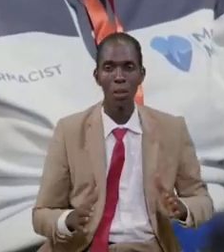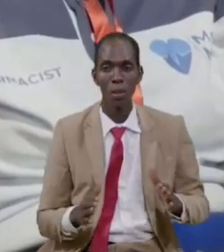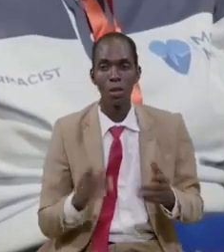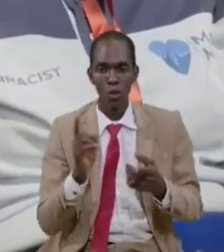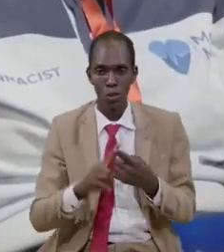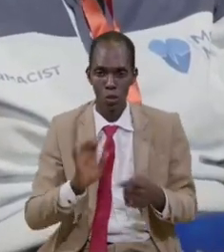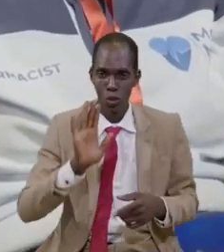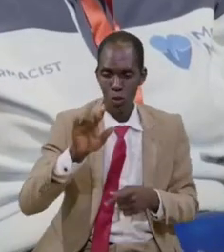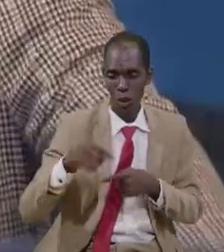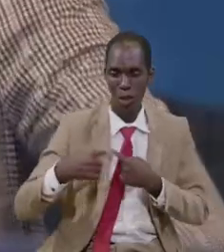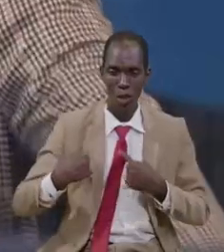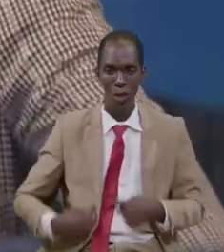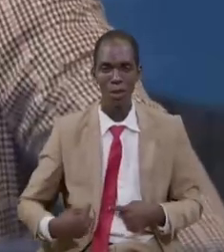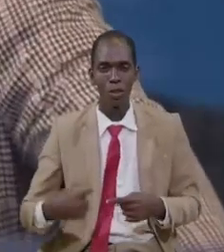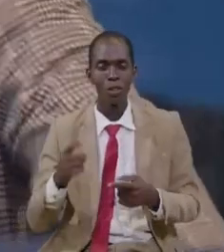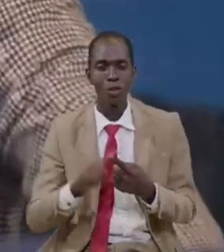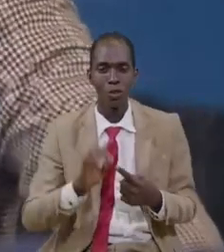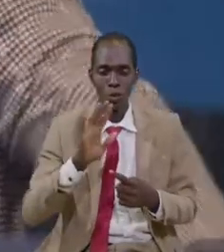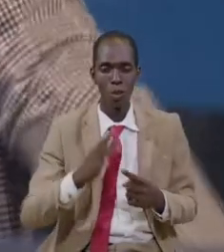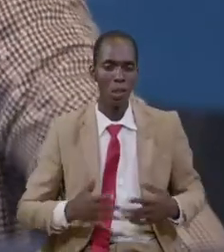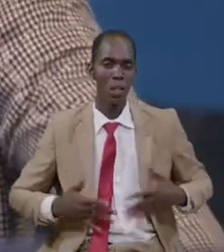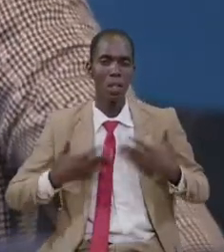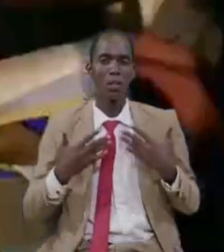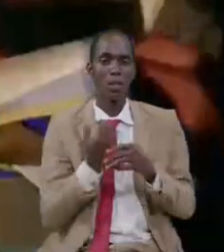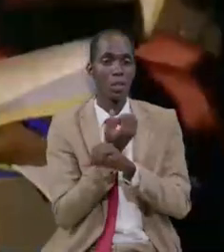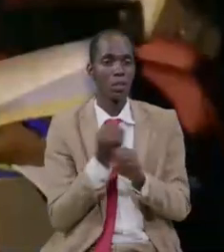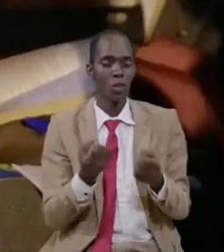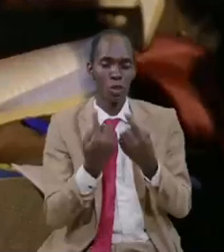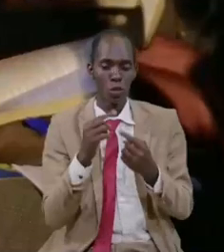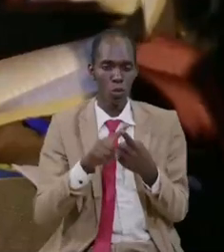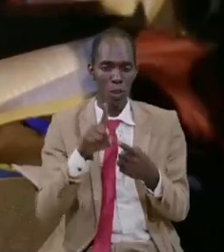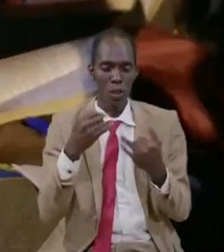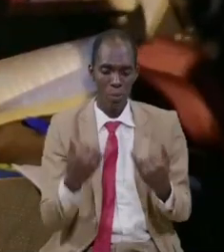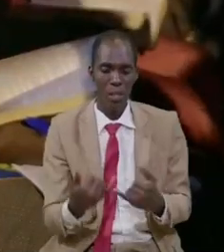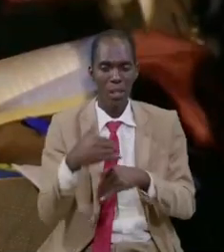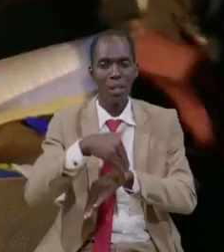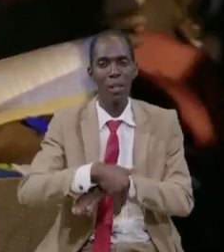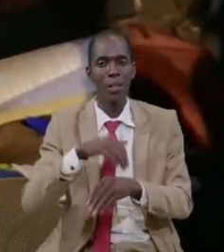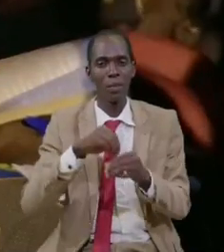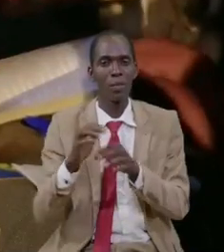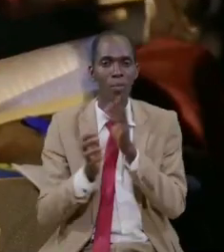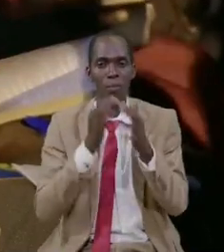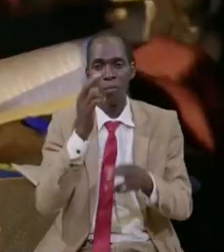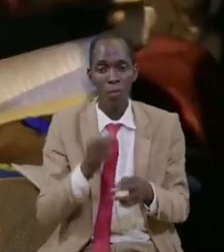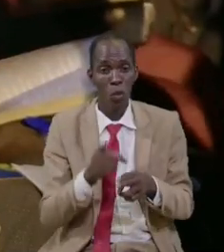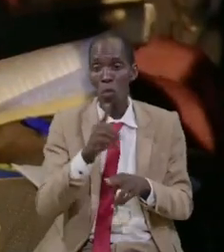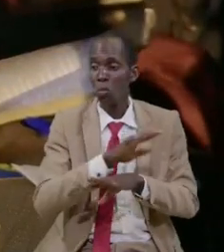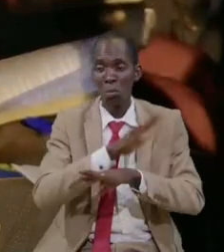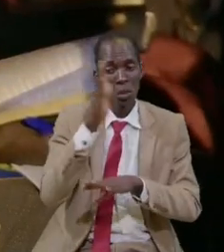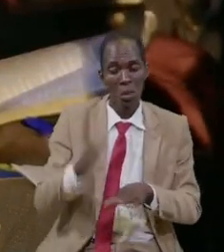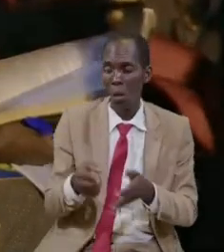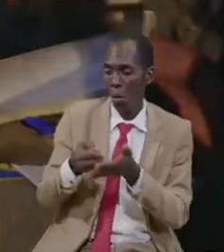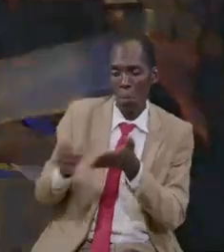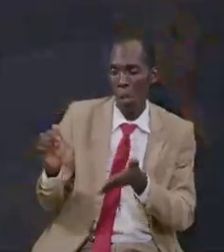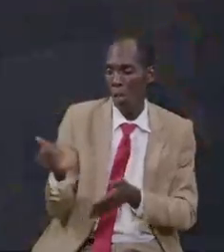dans ce cœur, dans cette vie. Le salut vient pour toi ce soir. Tu n'as rien payé.